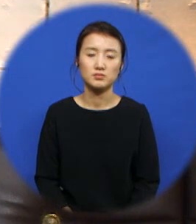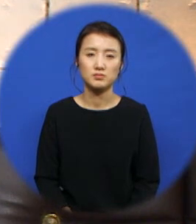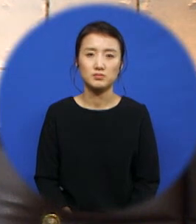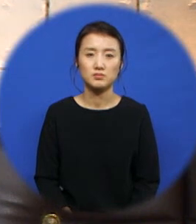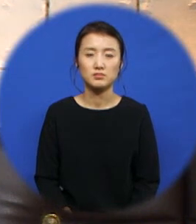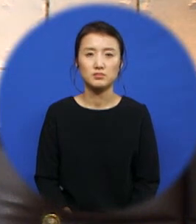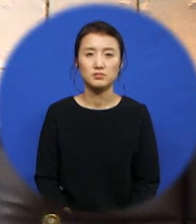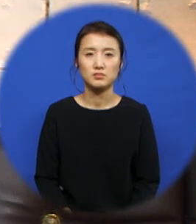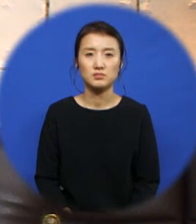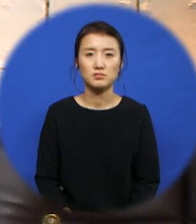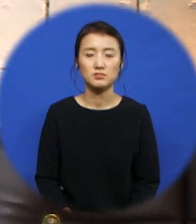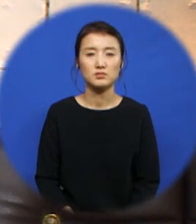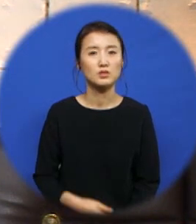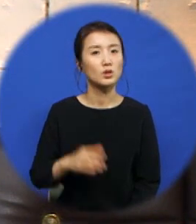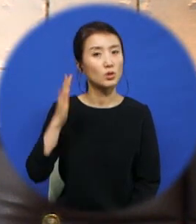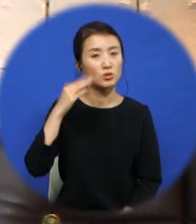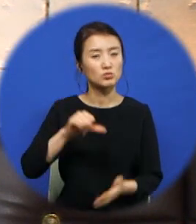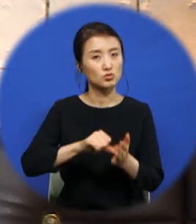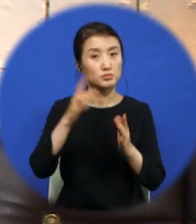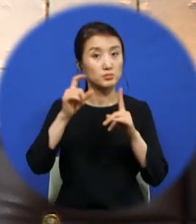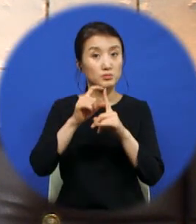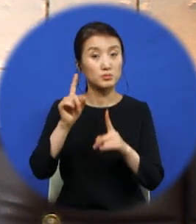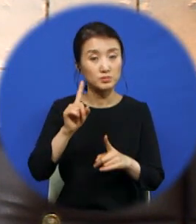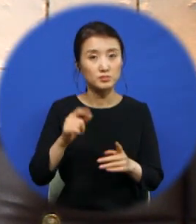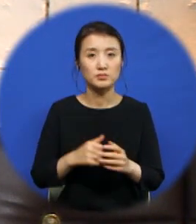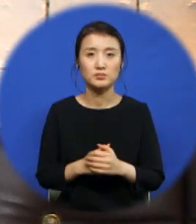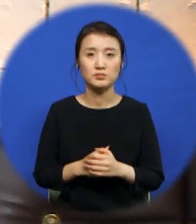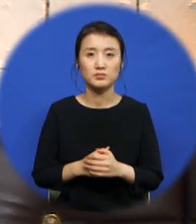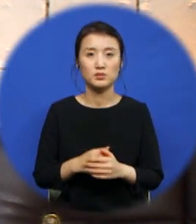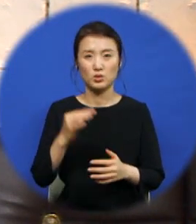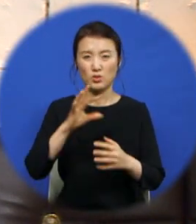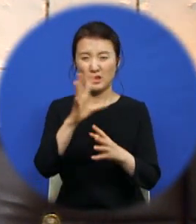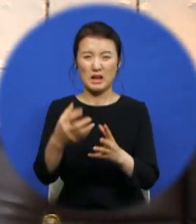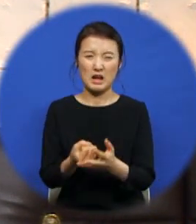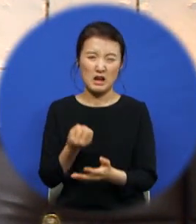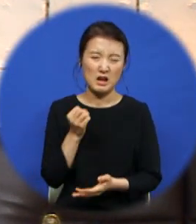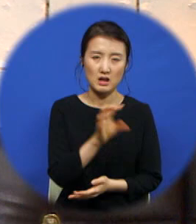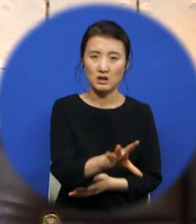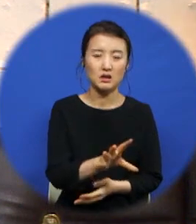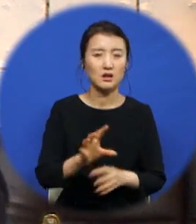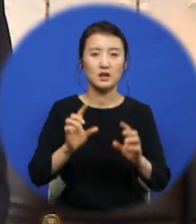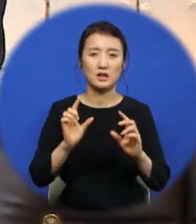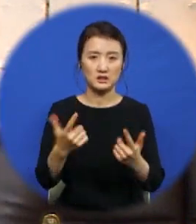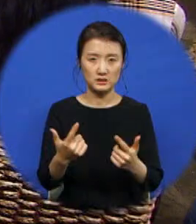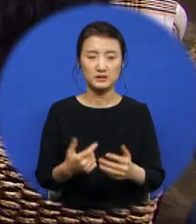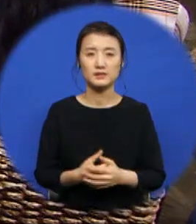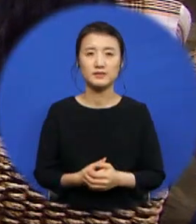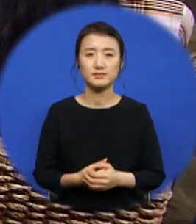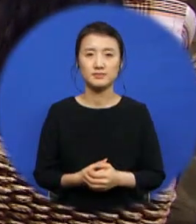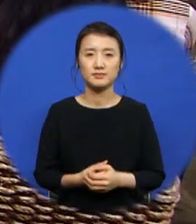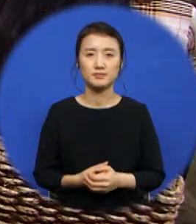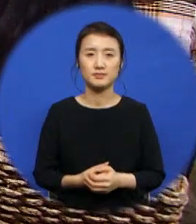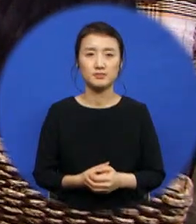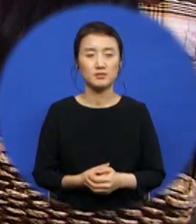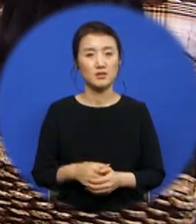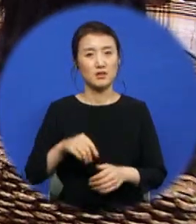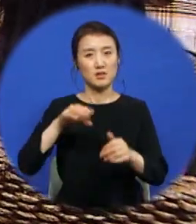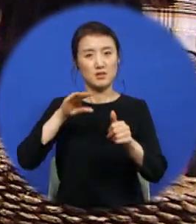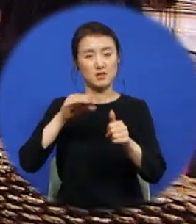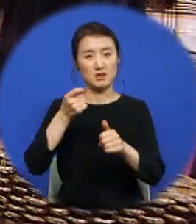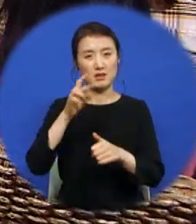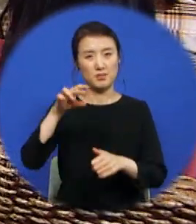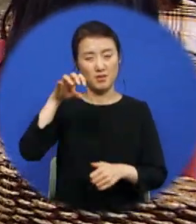그런 용어를 쓰면 절대로 몰빵 하지 말라는 예 방송에 이런 용어 수 부터 인제 뭐